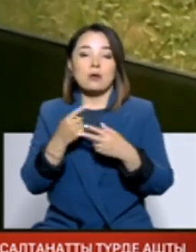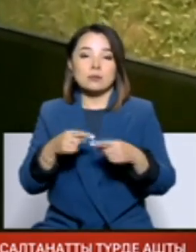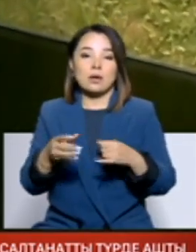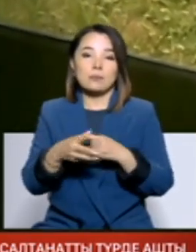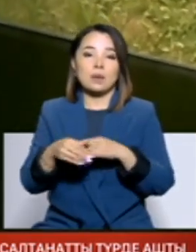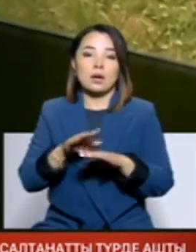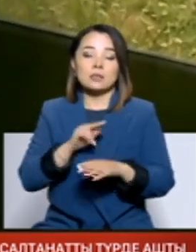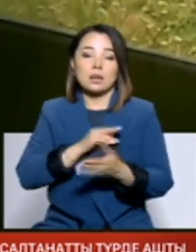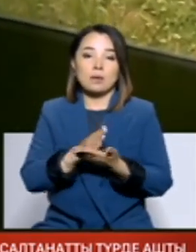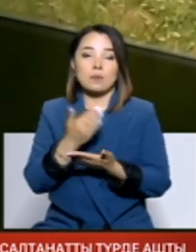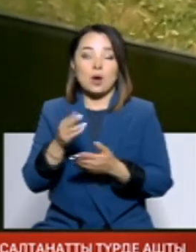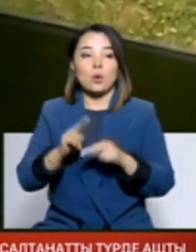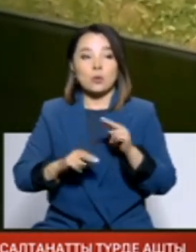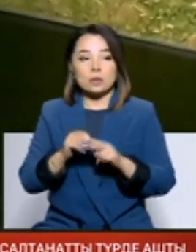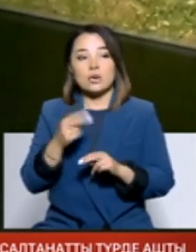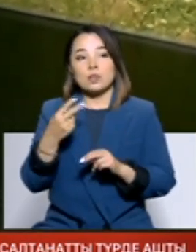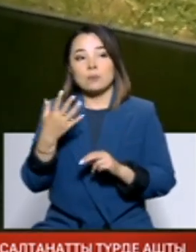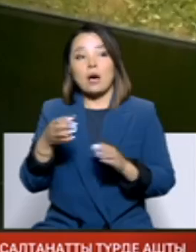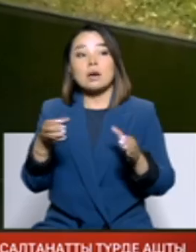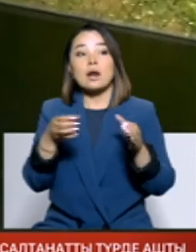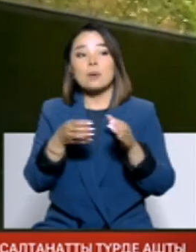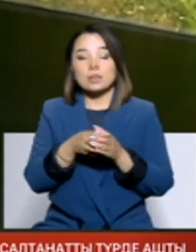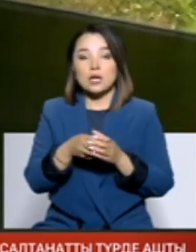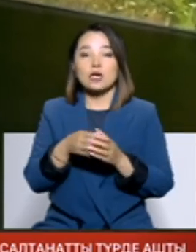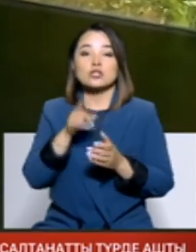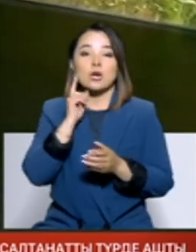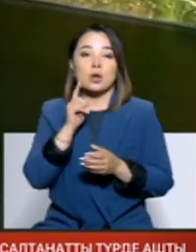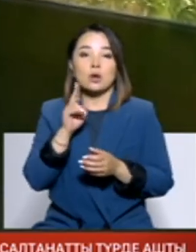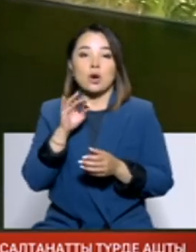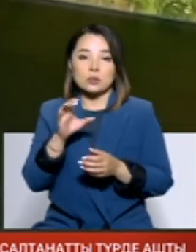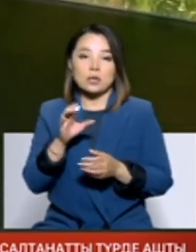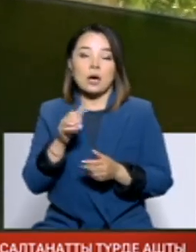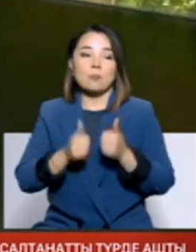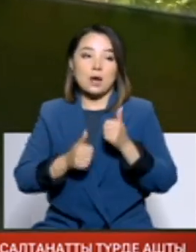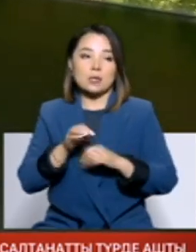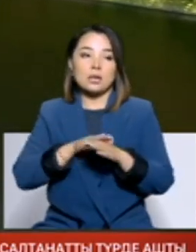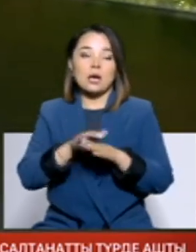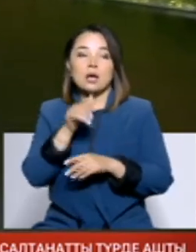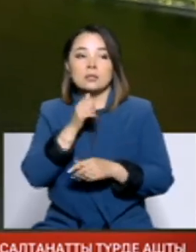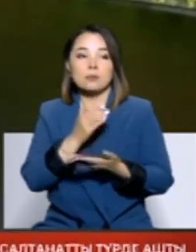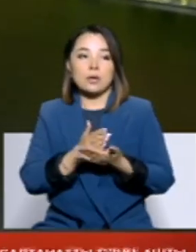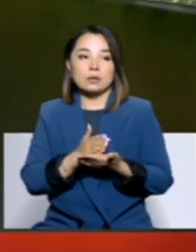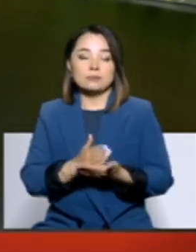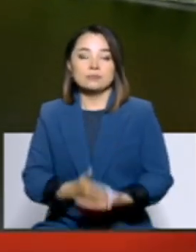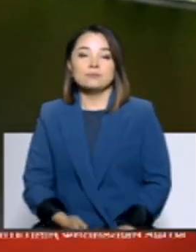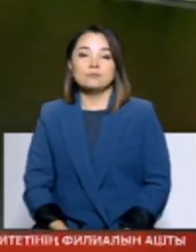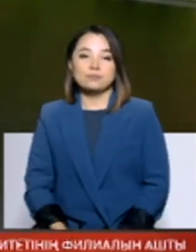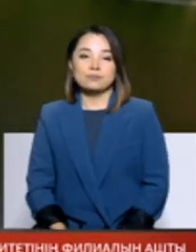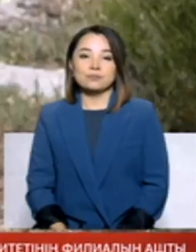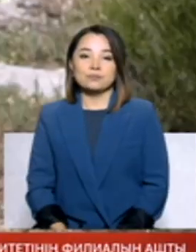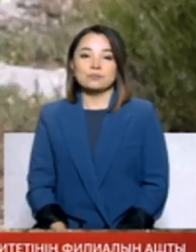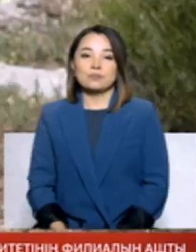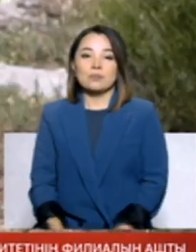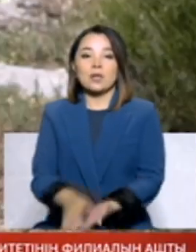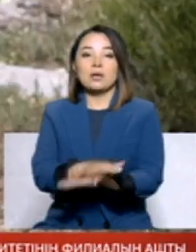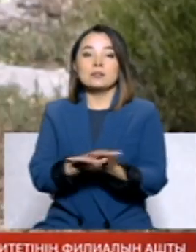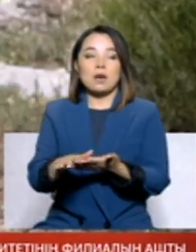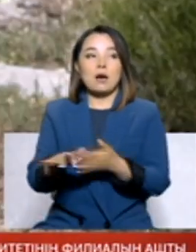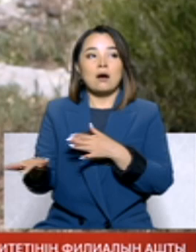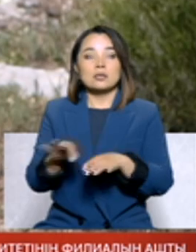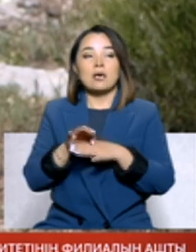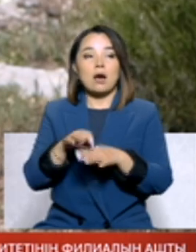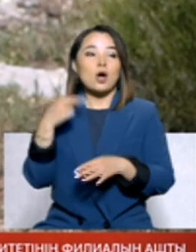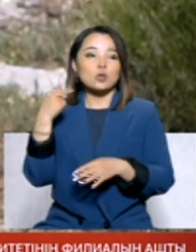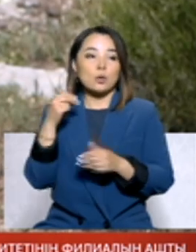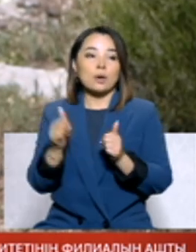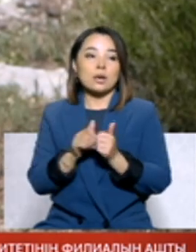мекеме қызметкерлерінен құралған 25 команда жасыл кросс байқауында бақ сынады. Тазалық акциясының Ақтөбе су